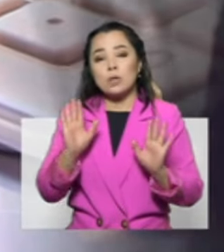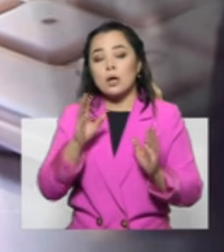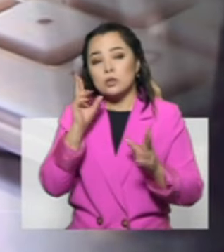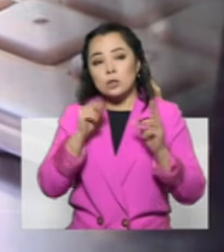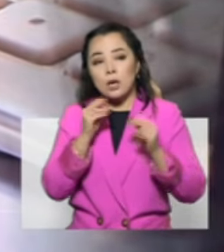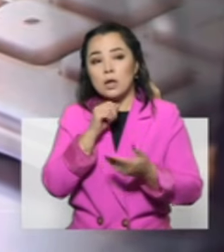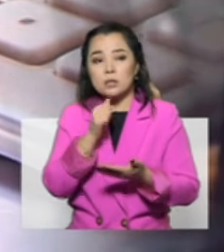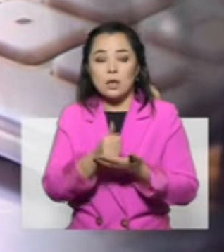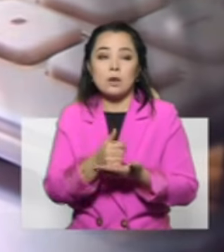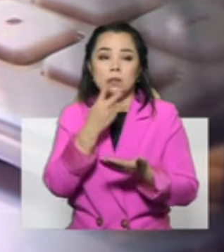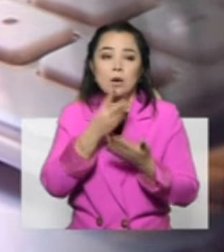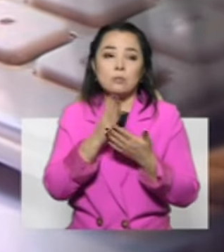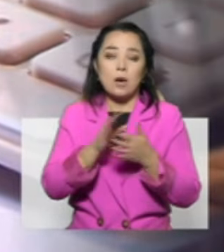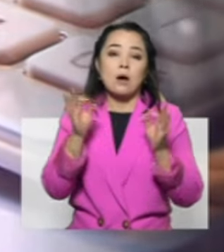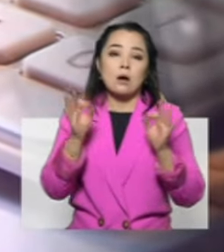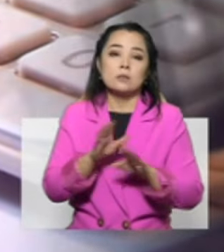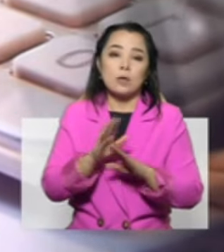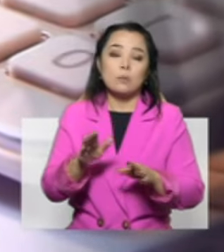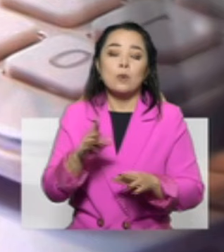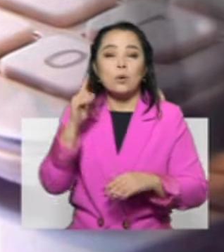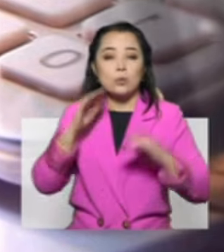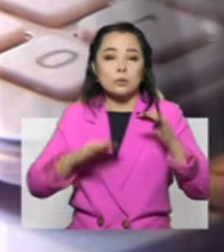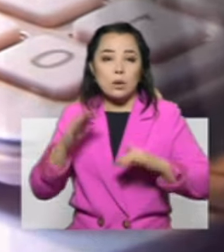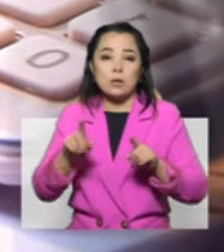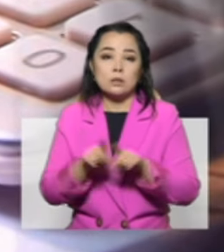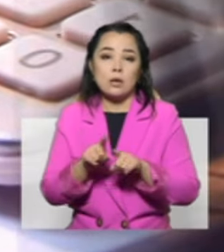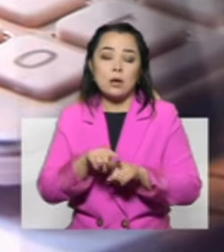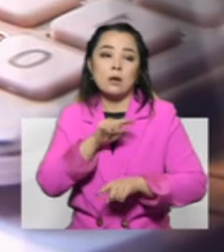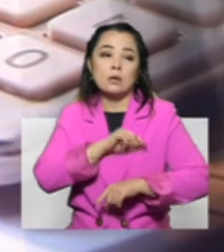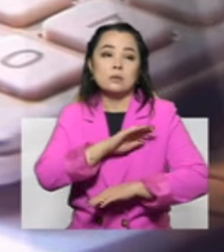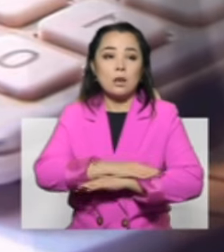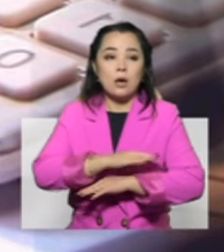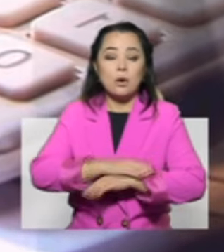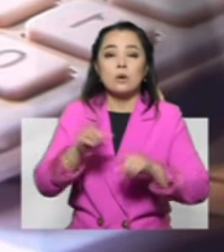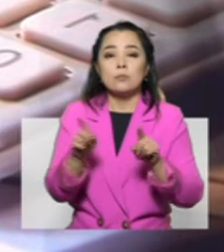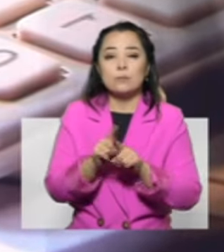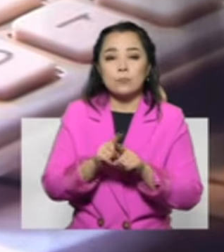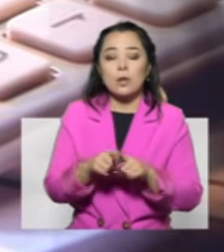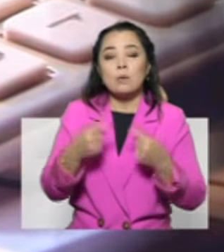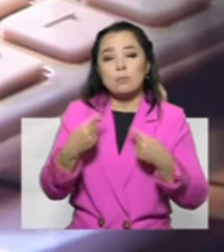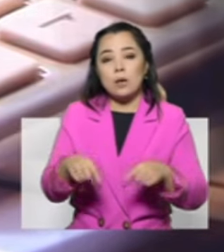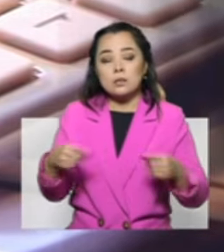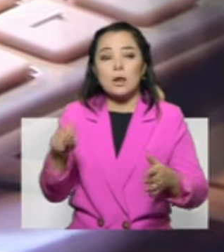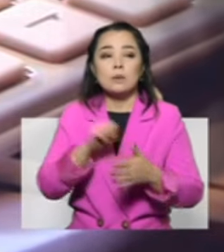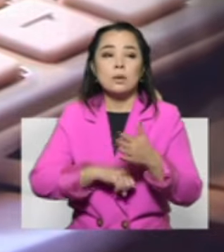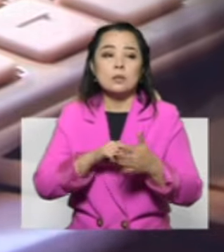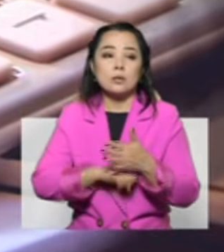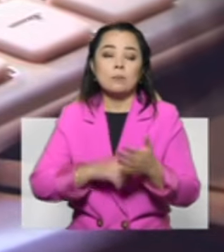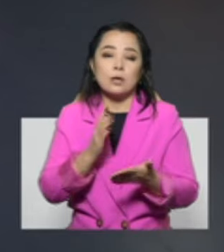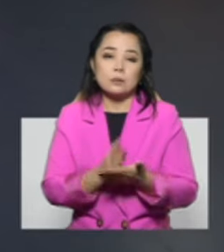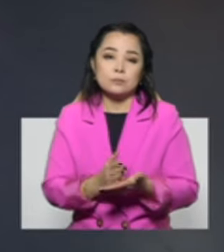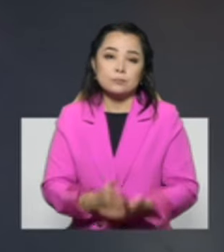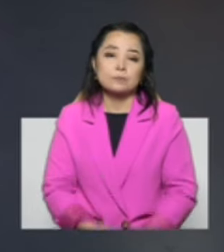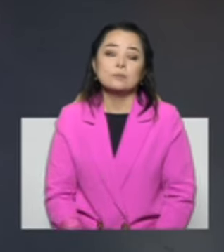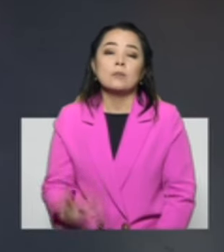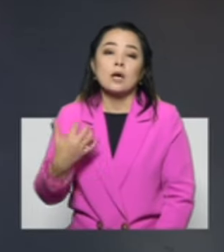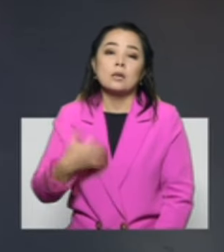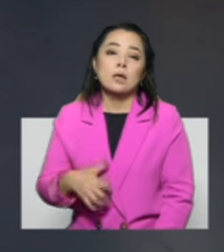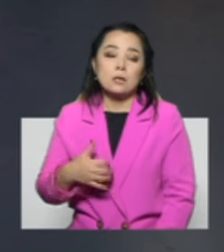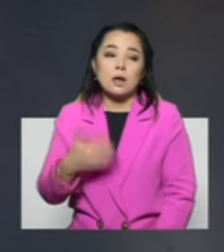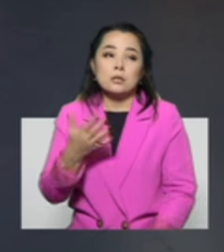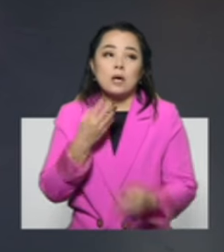санайтын басшы, әділетсіз және күдік ұялататын әрекеттер сияқты басқа да себептері бар. Таразының